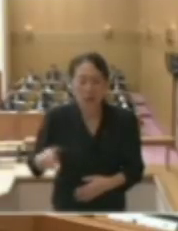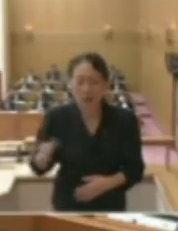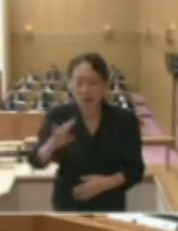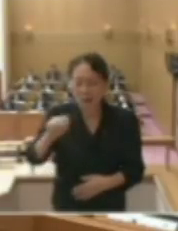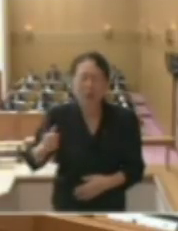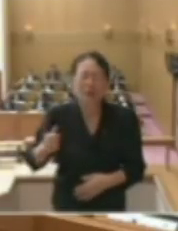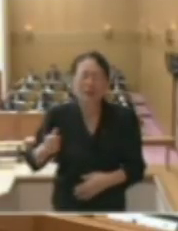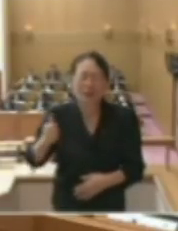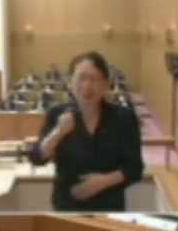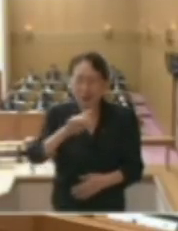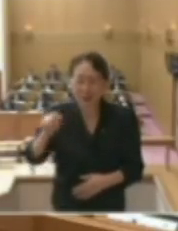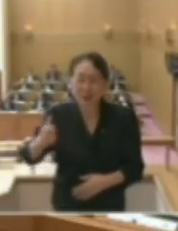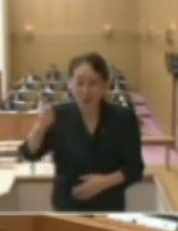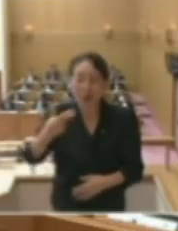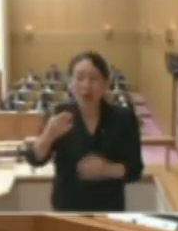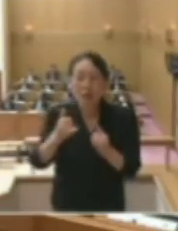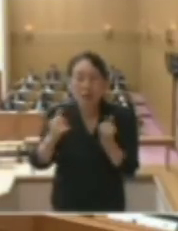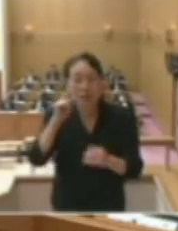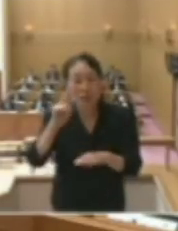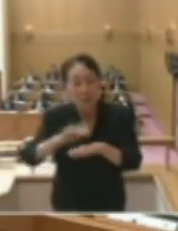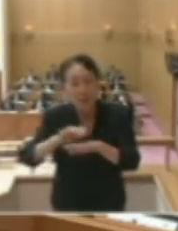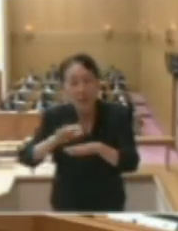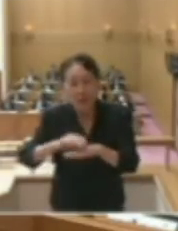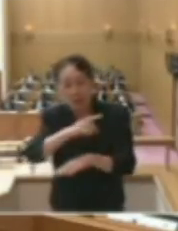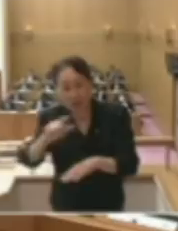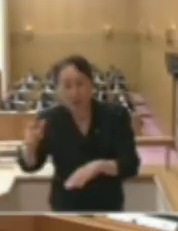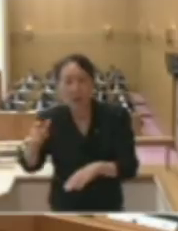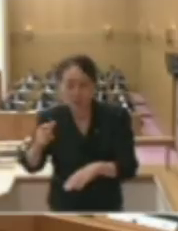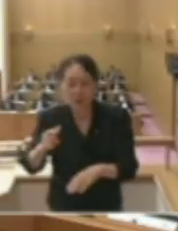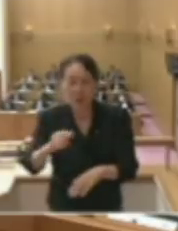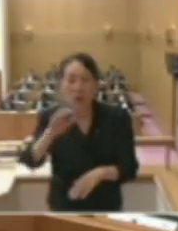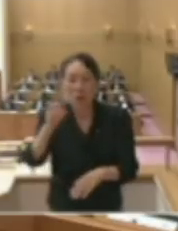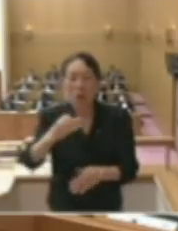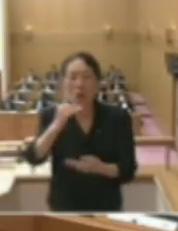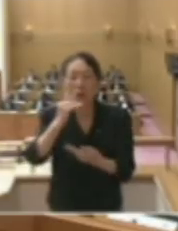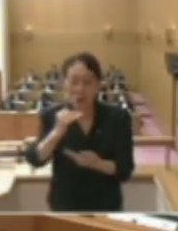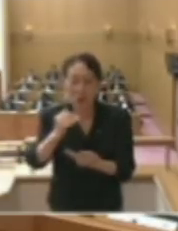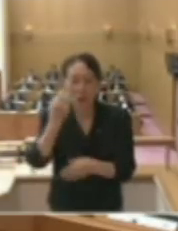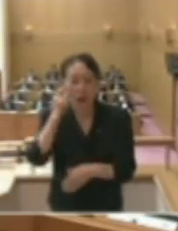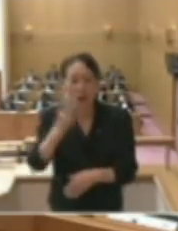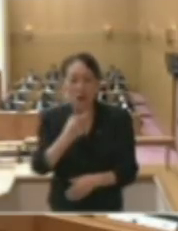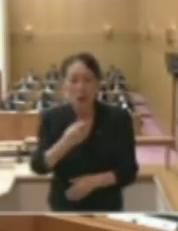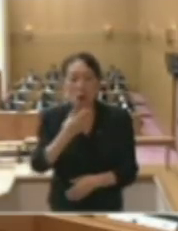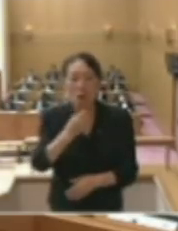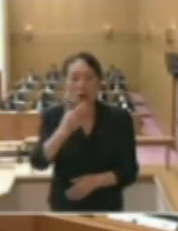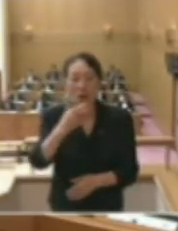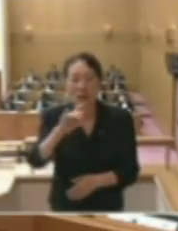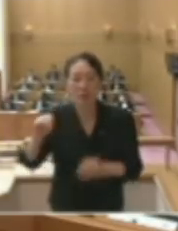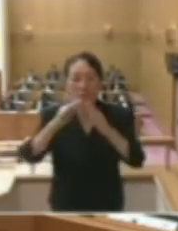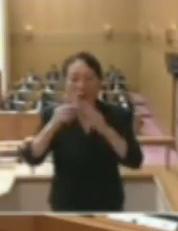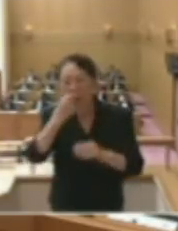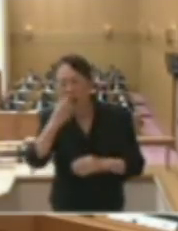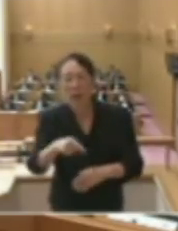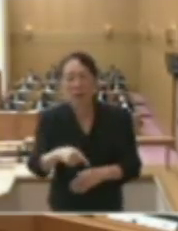長、市民目線で物事を考えてください。福山市議会一番腐ってるんですから。ああ、そう